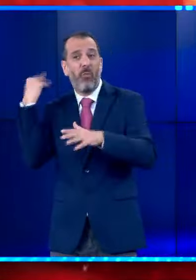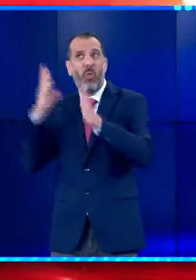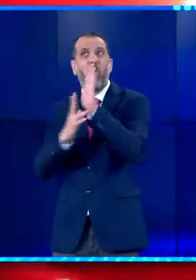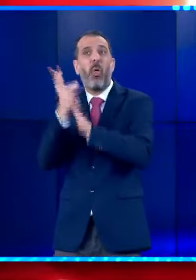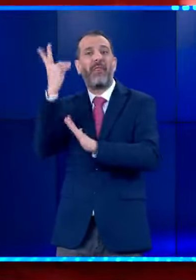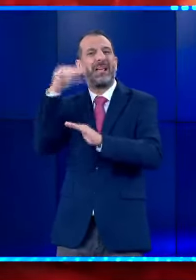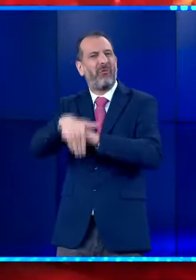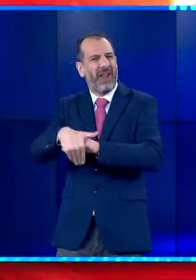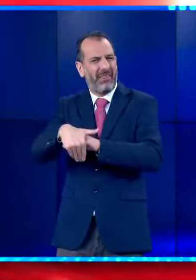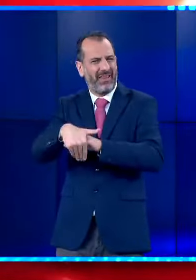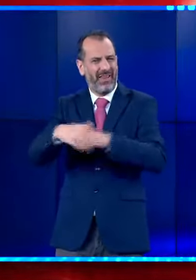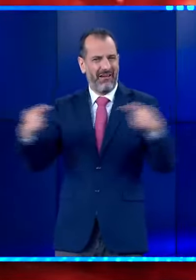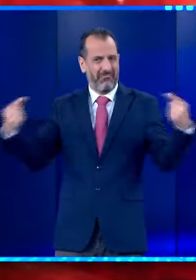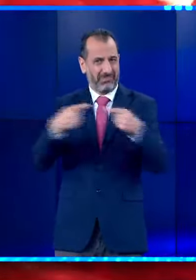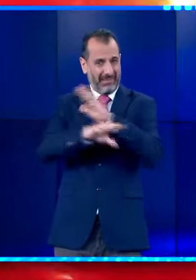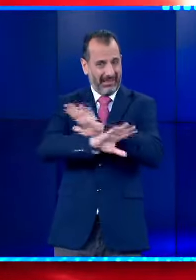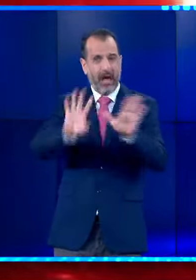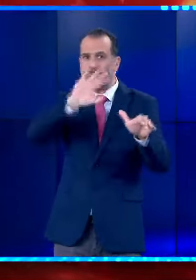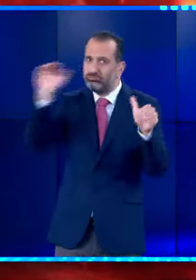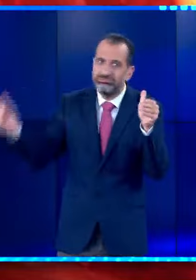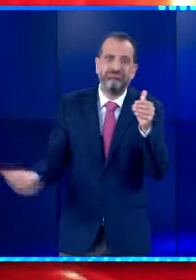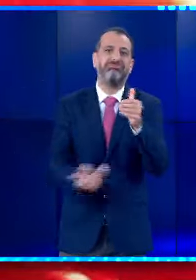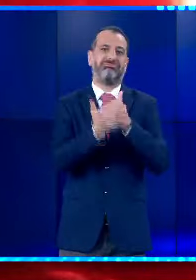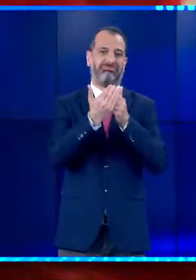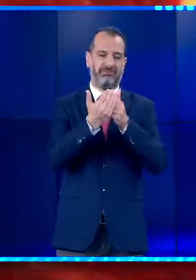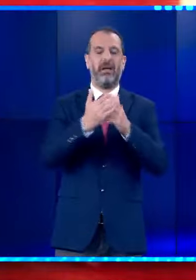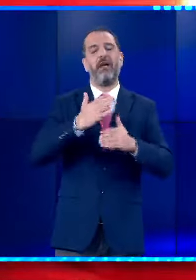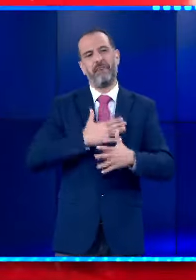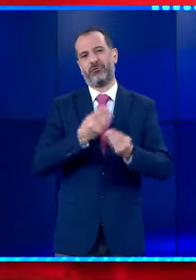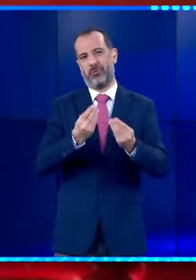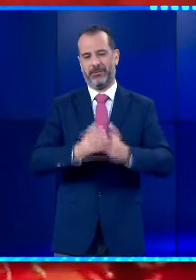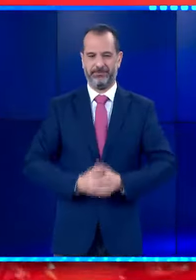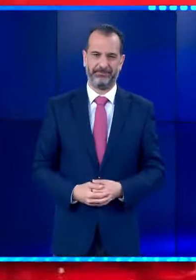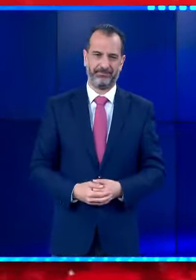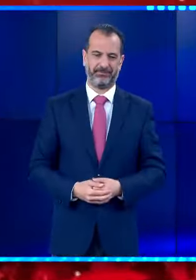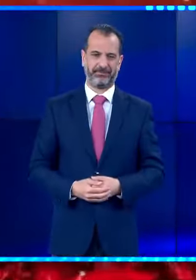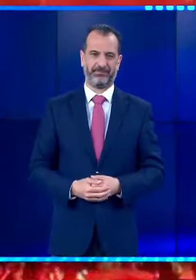βράδυ που έληξε και το παιχνίδι. Να σε ευχαριστήσω πολύ, Γιώργο.